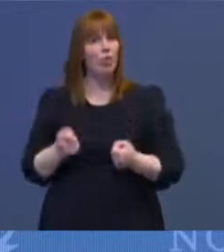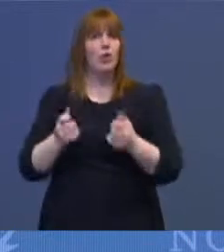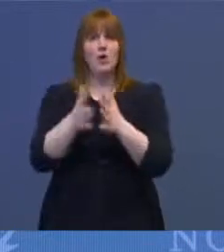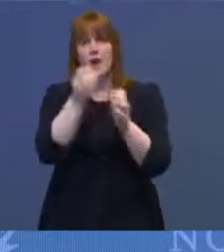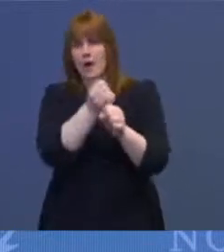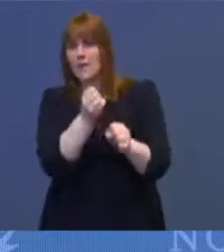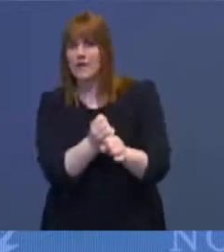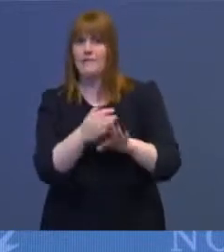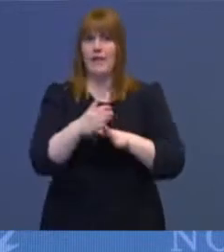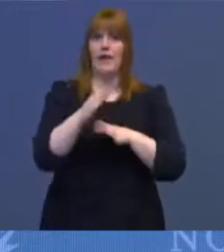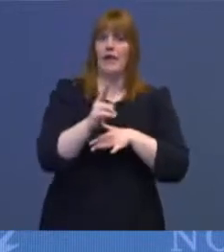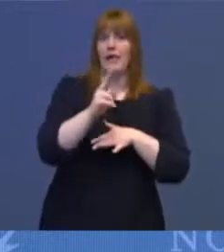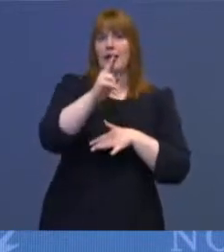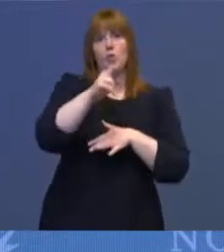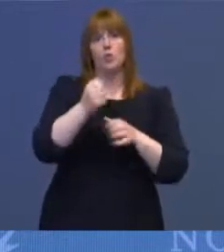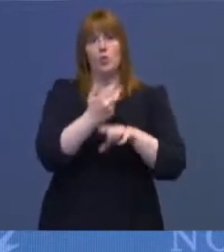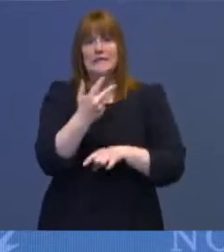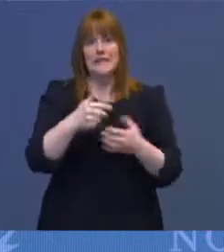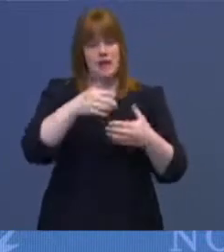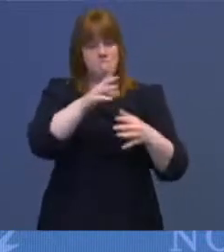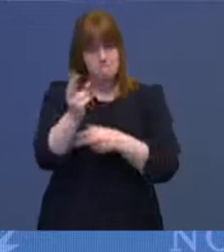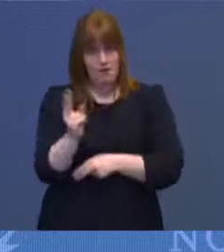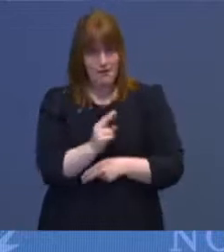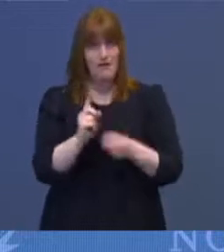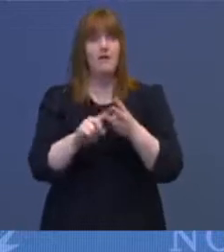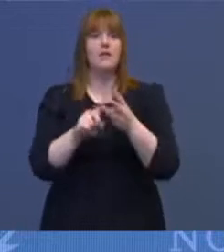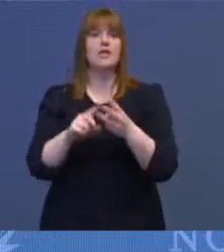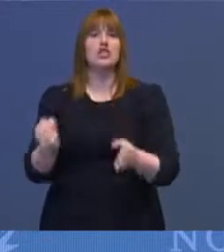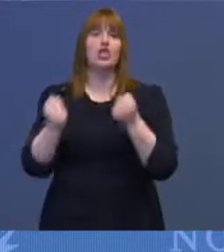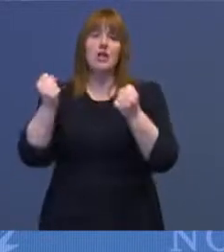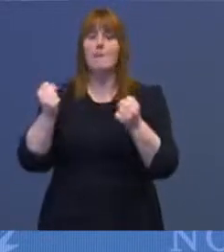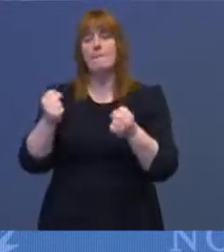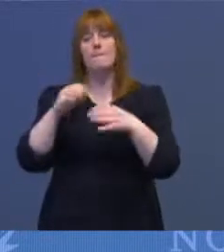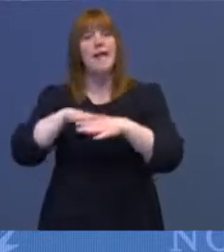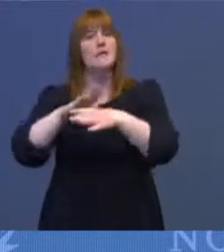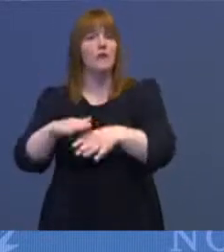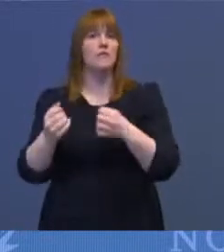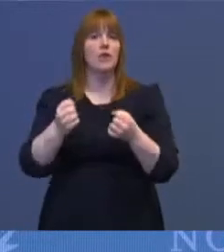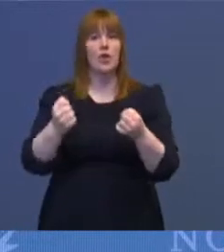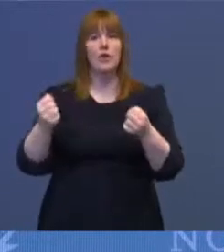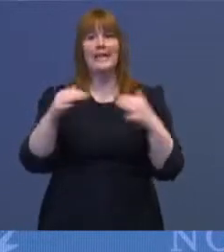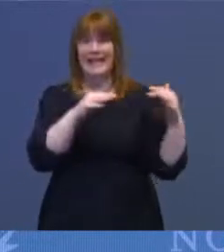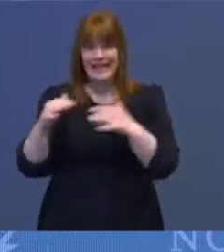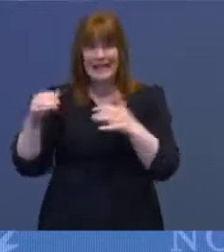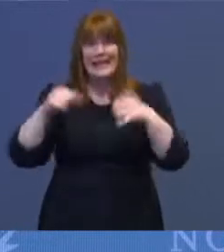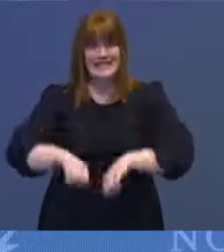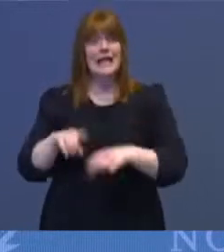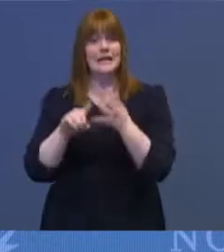nordiske partnere. For det tredje, styrke beredskap for krise og krig. Og for det fjerde, styrke